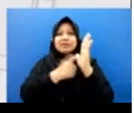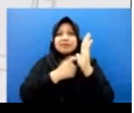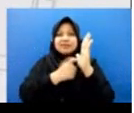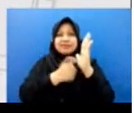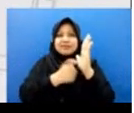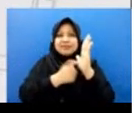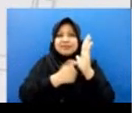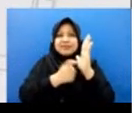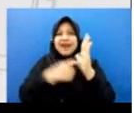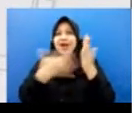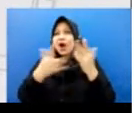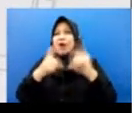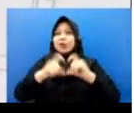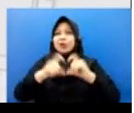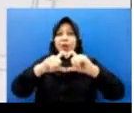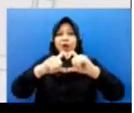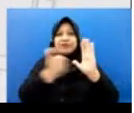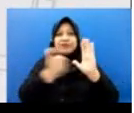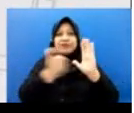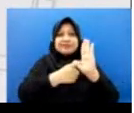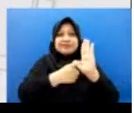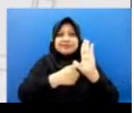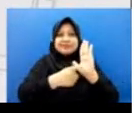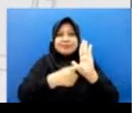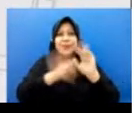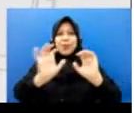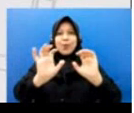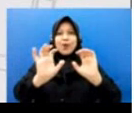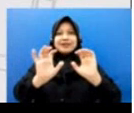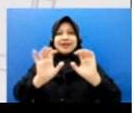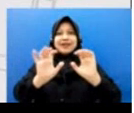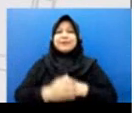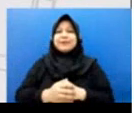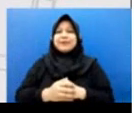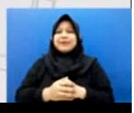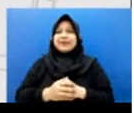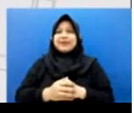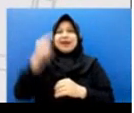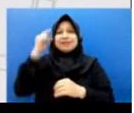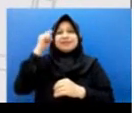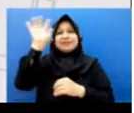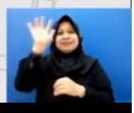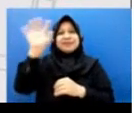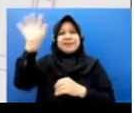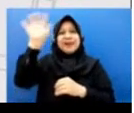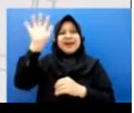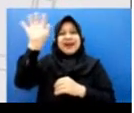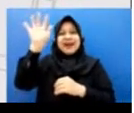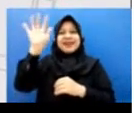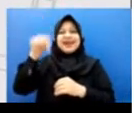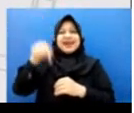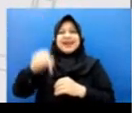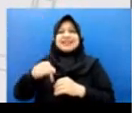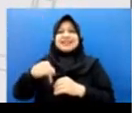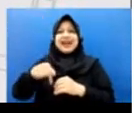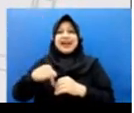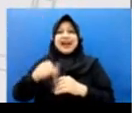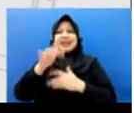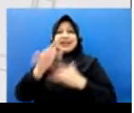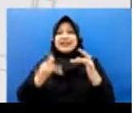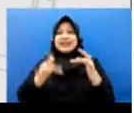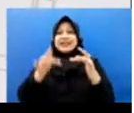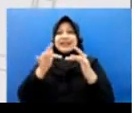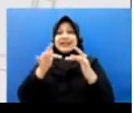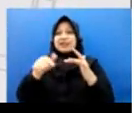mendapatkan hearts, dan bayangkan dengan kapabilitas internet yang bisa menyebar informasi ke banyak